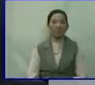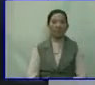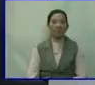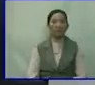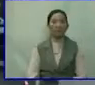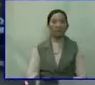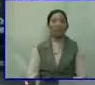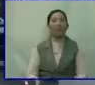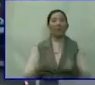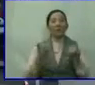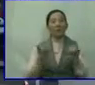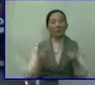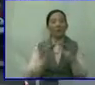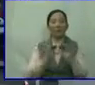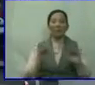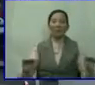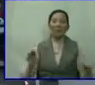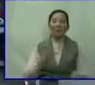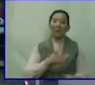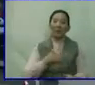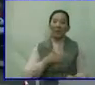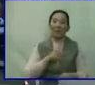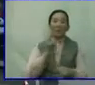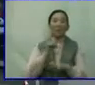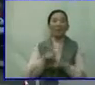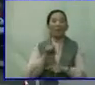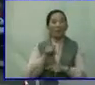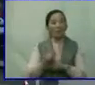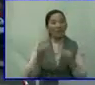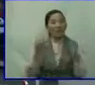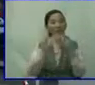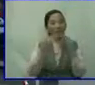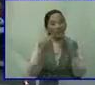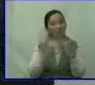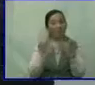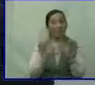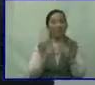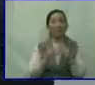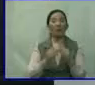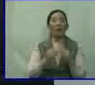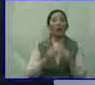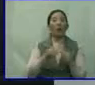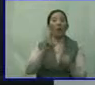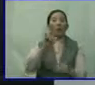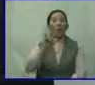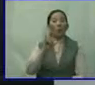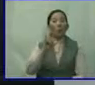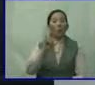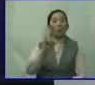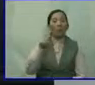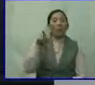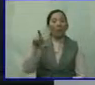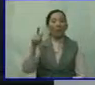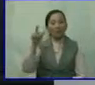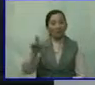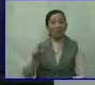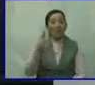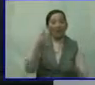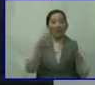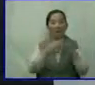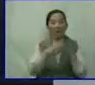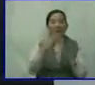А теперь, ребятки мои, задание на дом. У Мадина в аквариуме живут